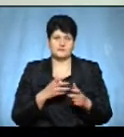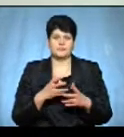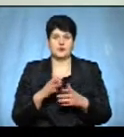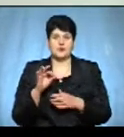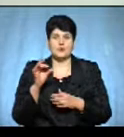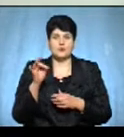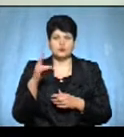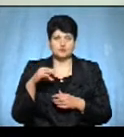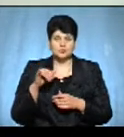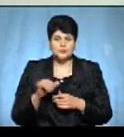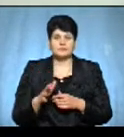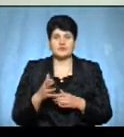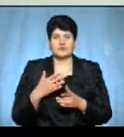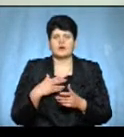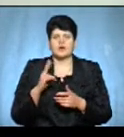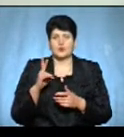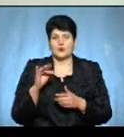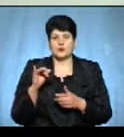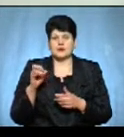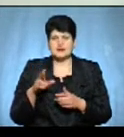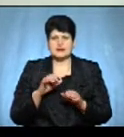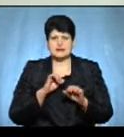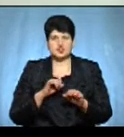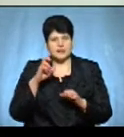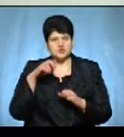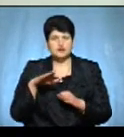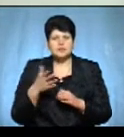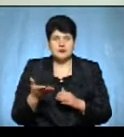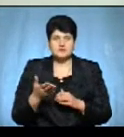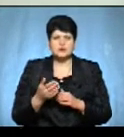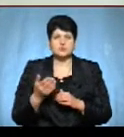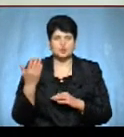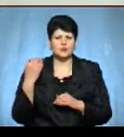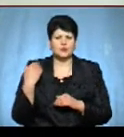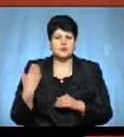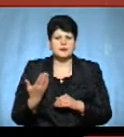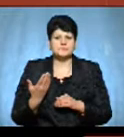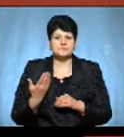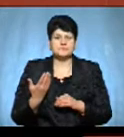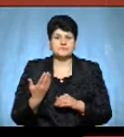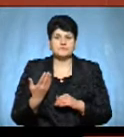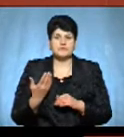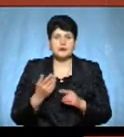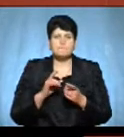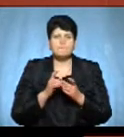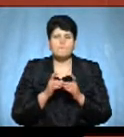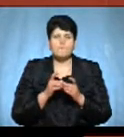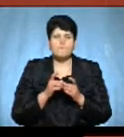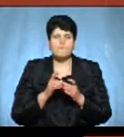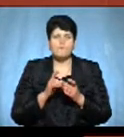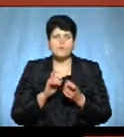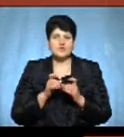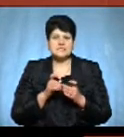стримували Орду, як наші крутянці, які відстоювали державність тоді, навіть ще не, скажімо так, борці